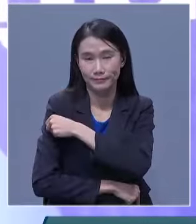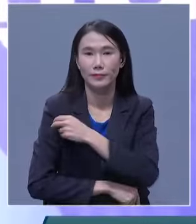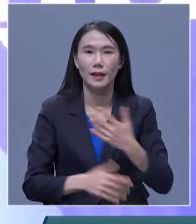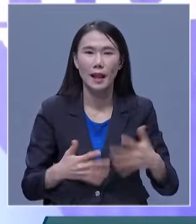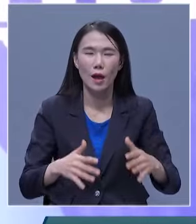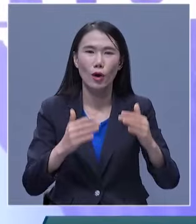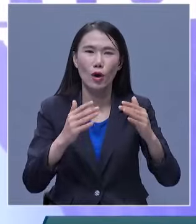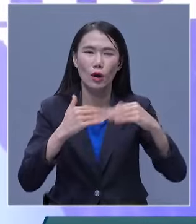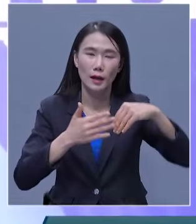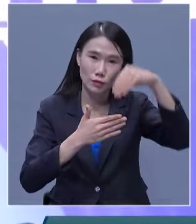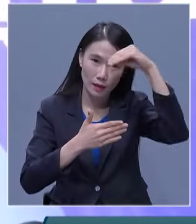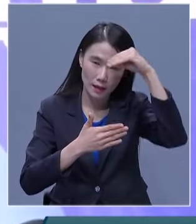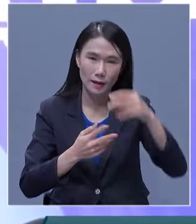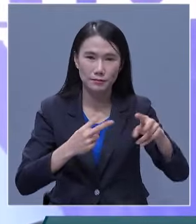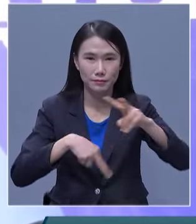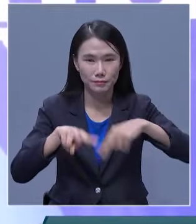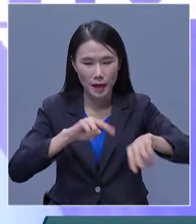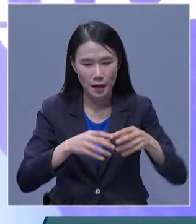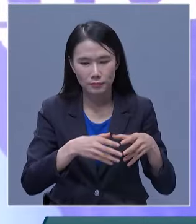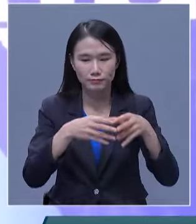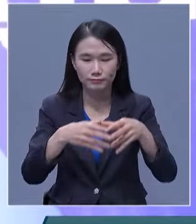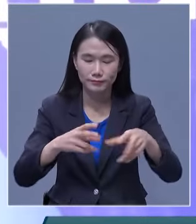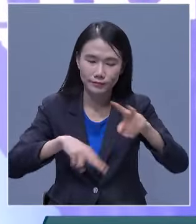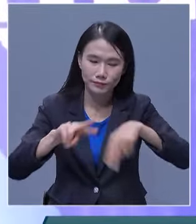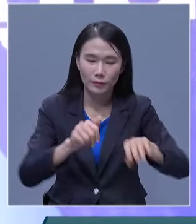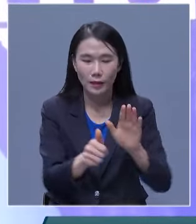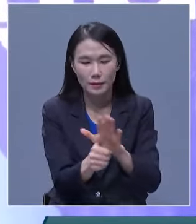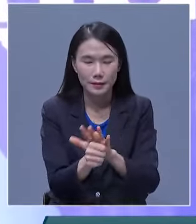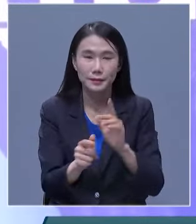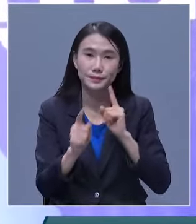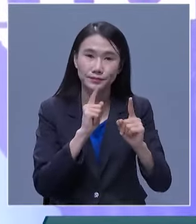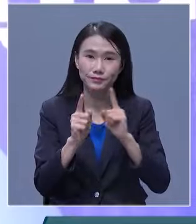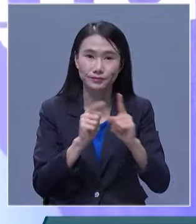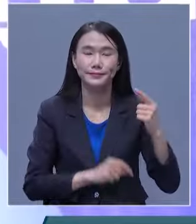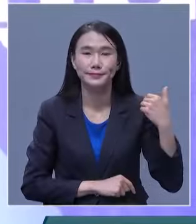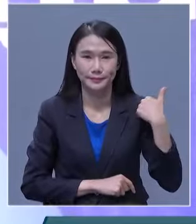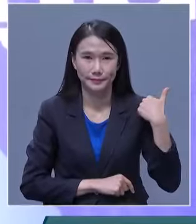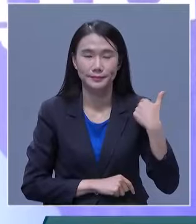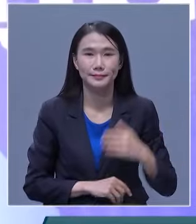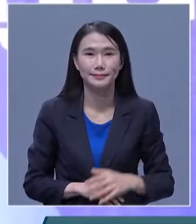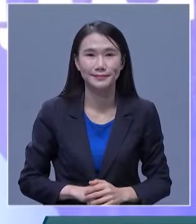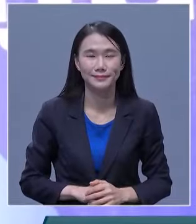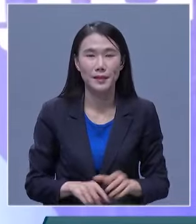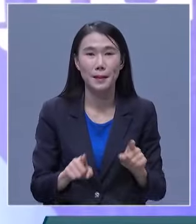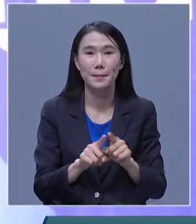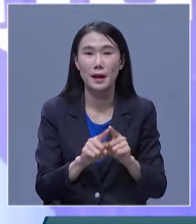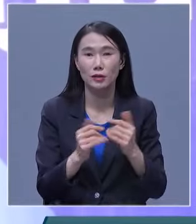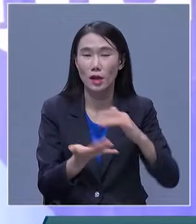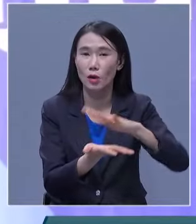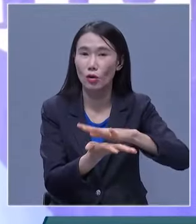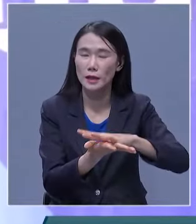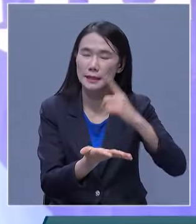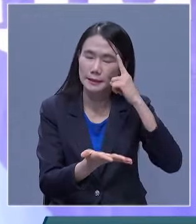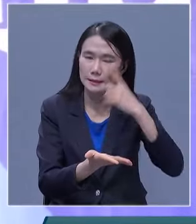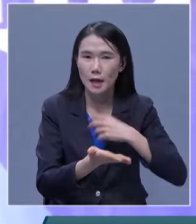ะครับก็ได้ลงมาให้การดูแลช่วยเหลือเบื้องต้นนะครับในส่วนที่ทางเราจะทำได้ก็ทำเต็ม